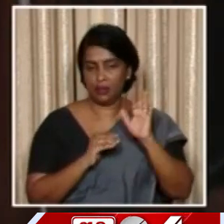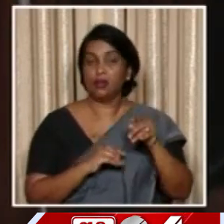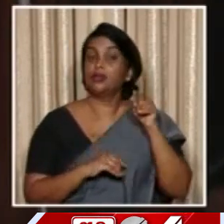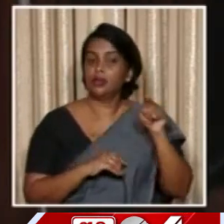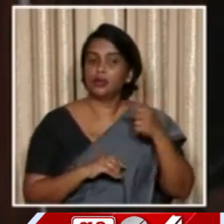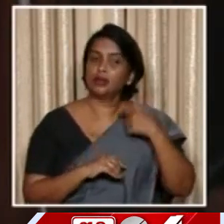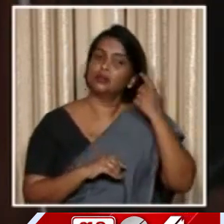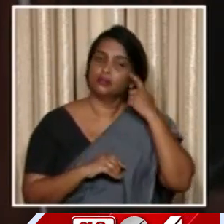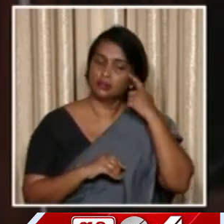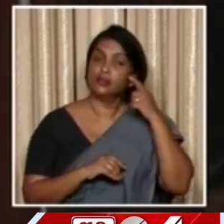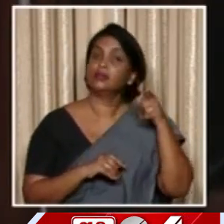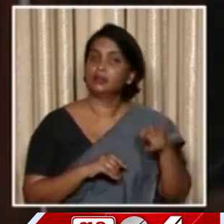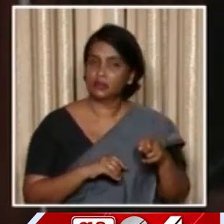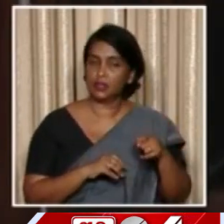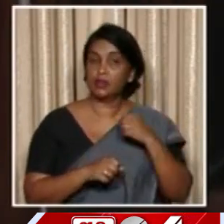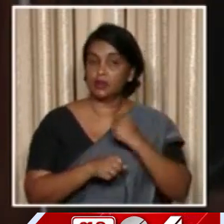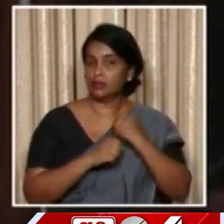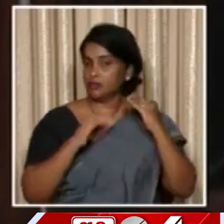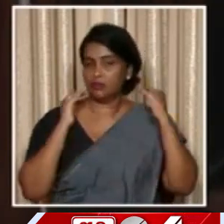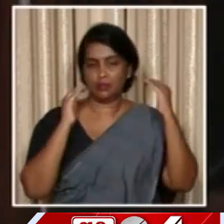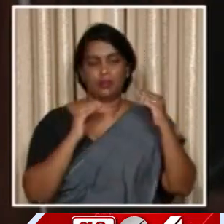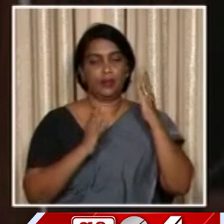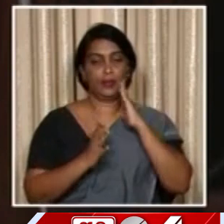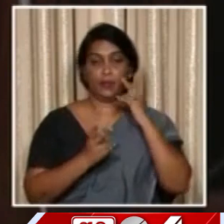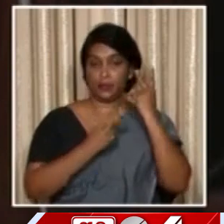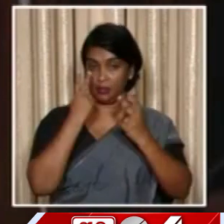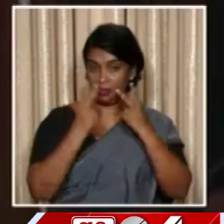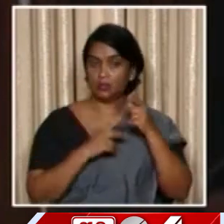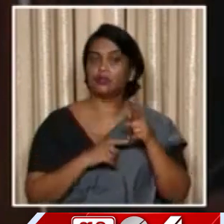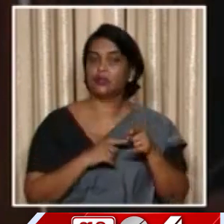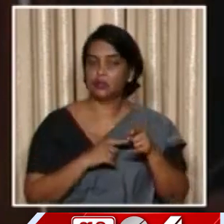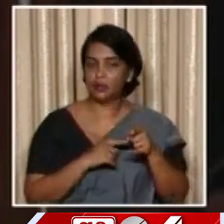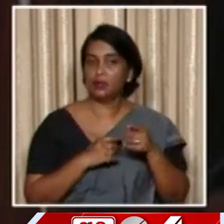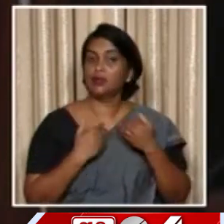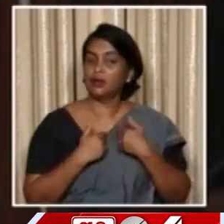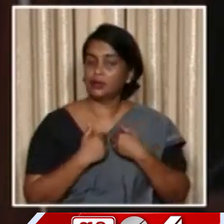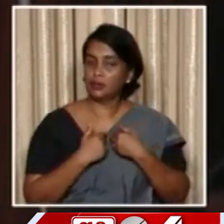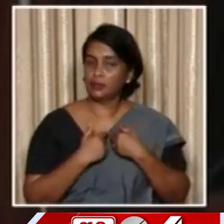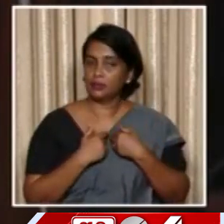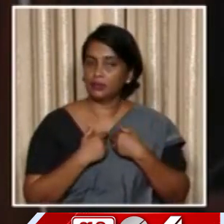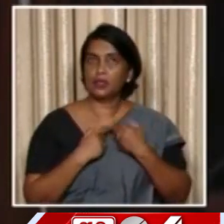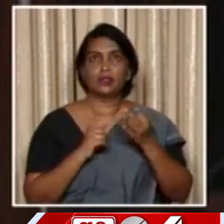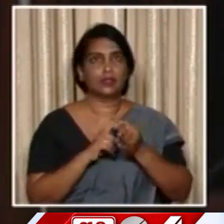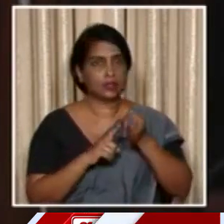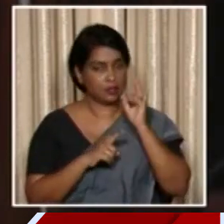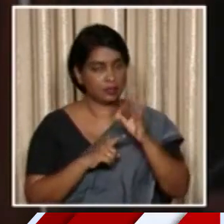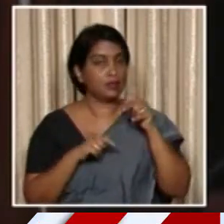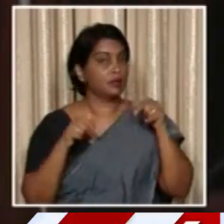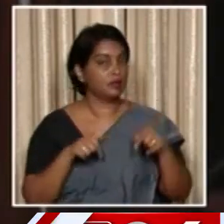අපි හිතනවා මේ රාජ්‍යතාන්ත්‍රික සංචාරය අපේ ජනාධිපතිතුමා